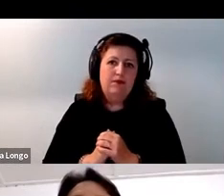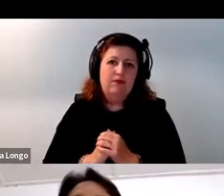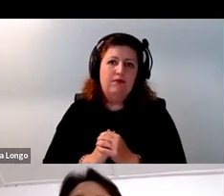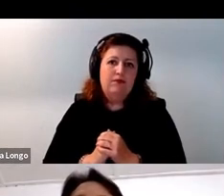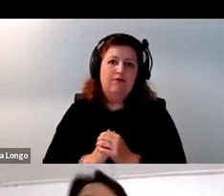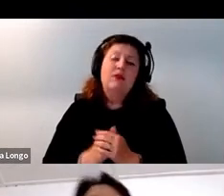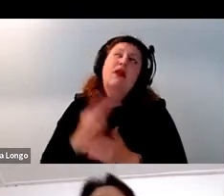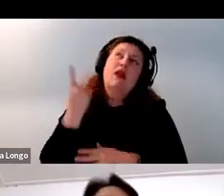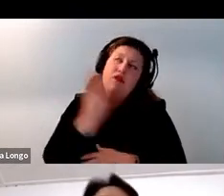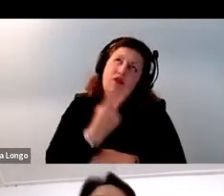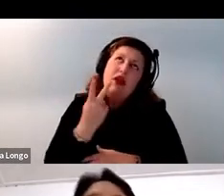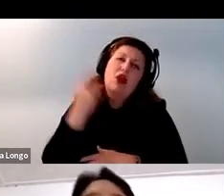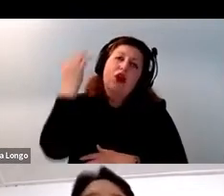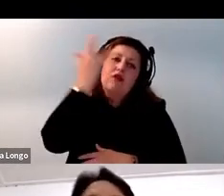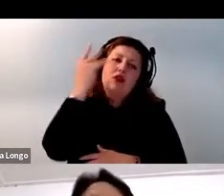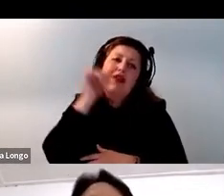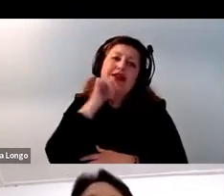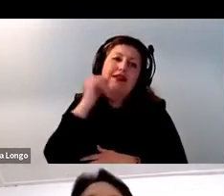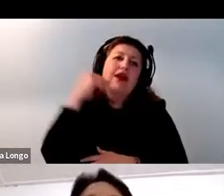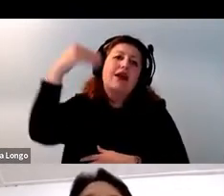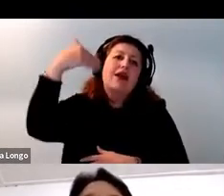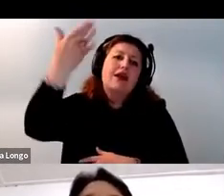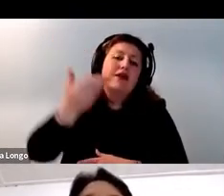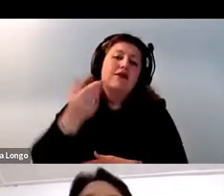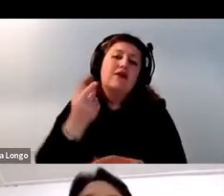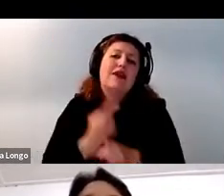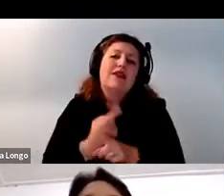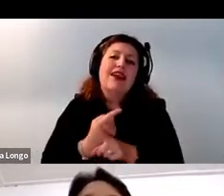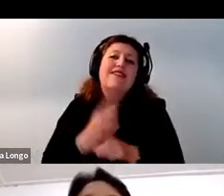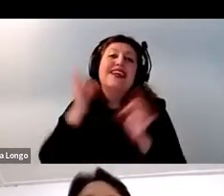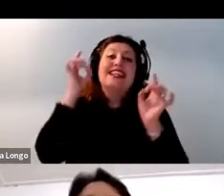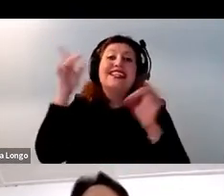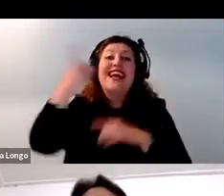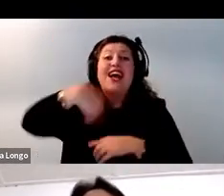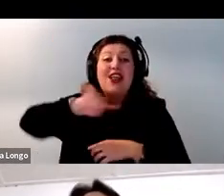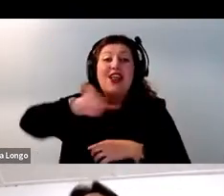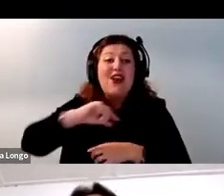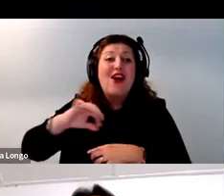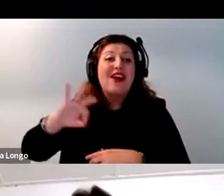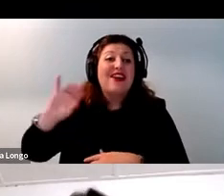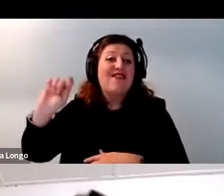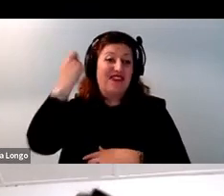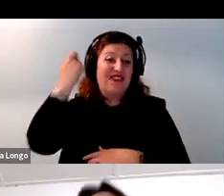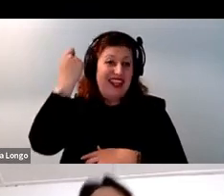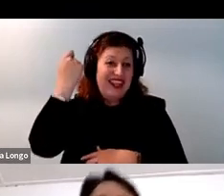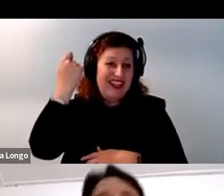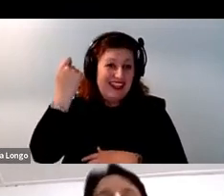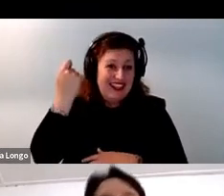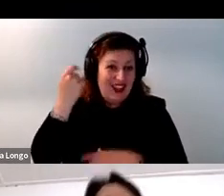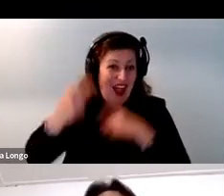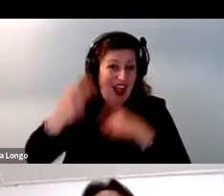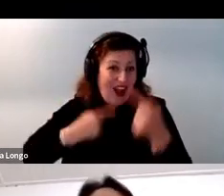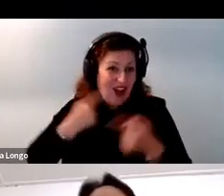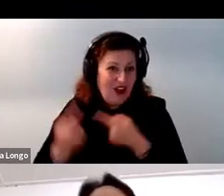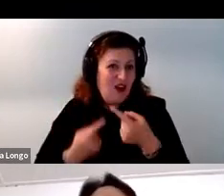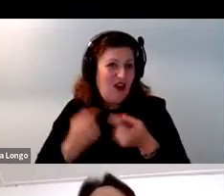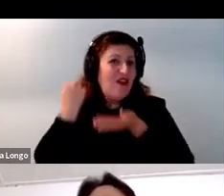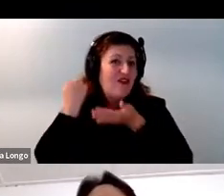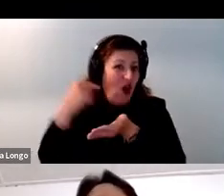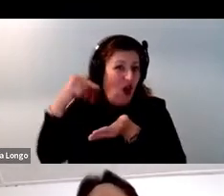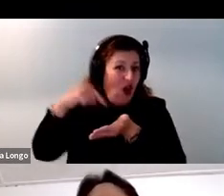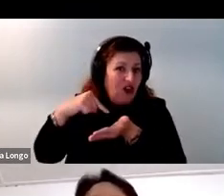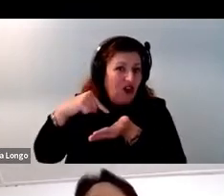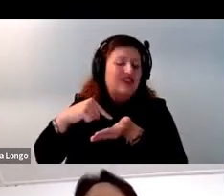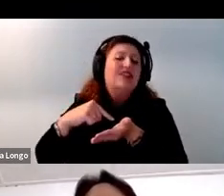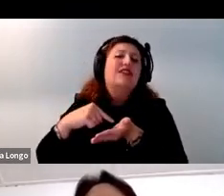necessario. Se continuiamo a vincere fondi attraverso vari bandi, rimane sicuramente un obiettivo